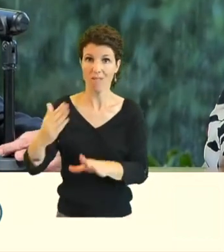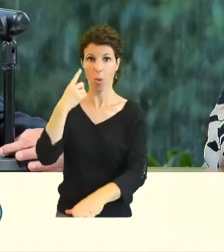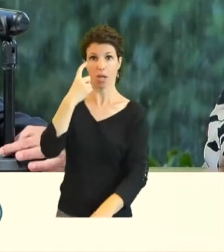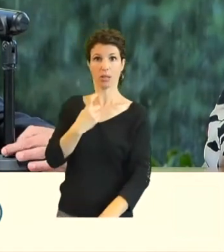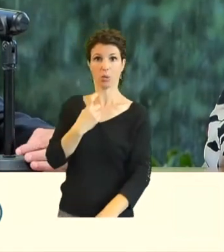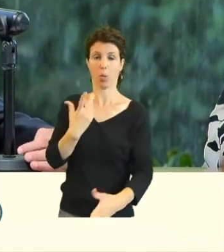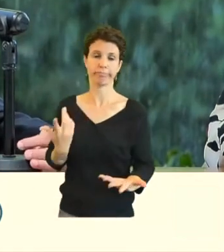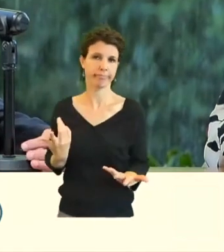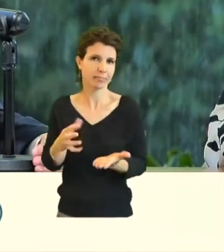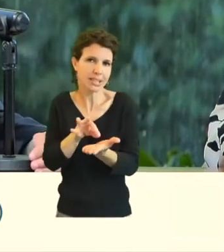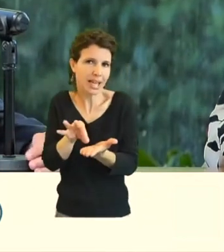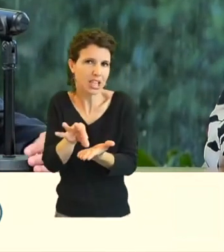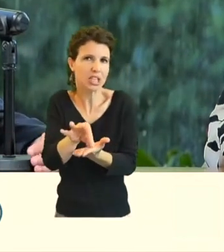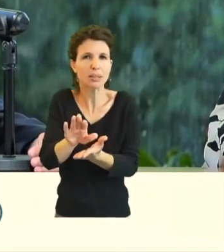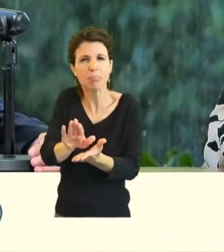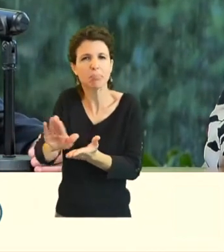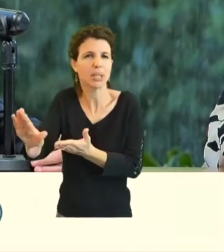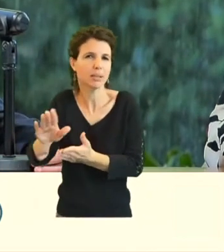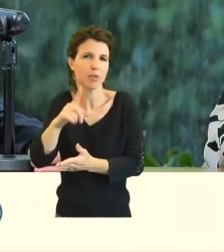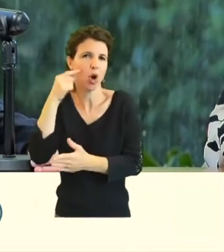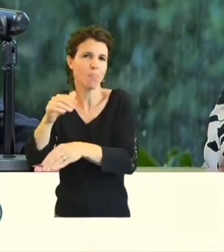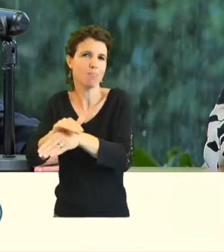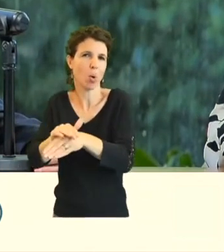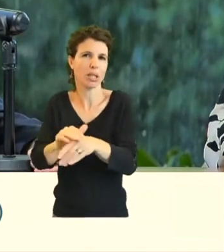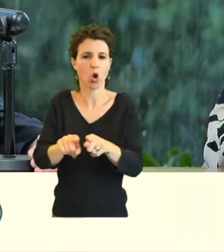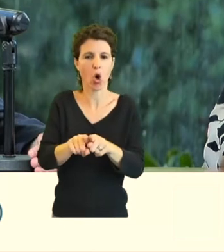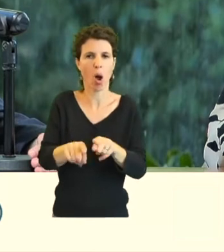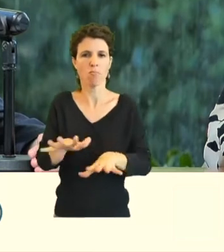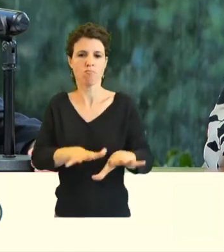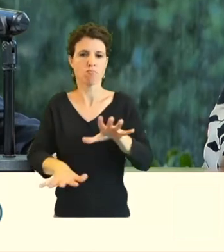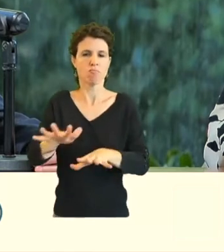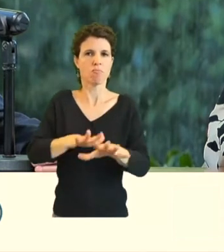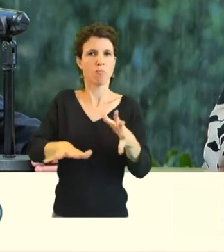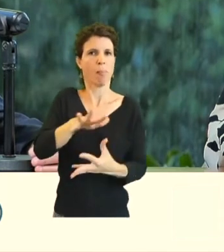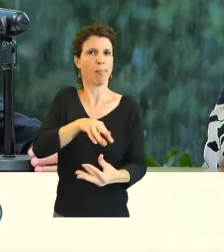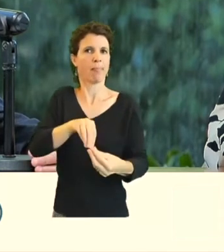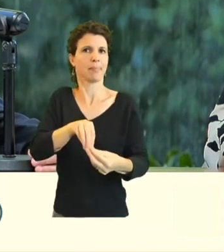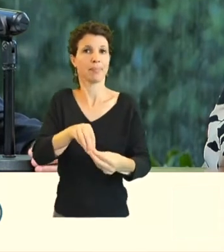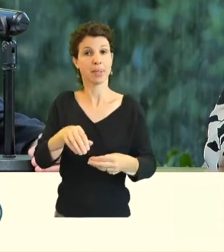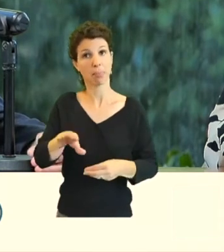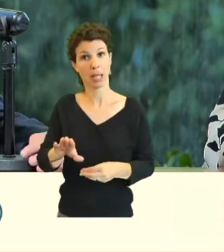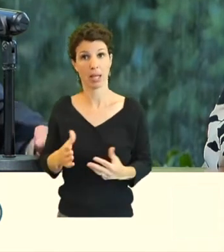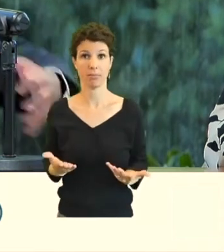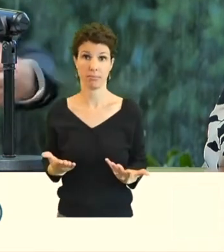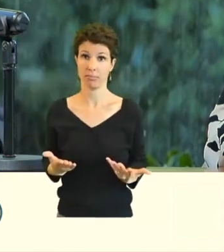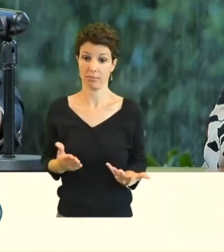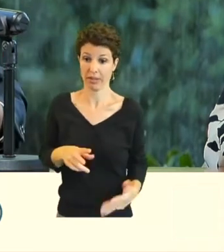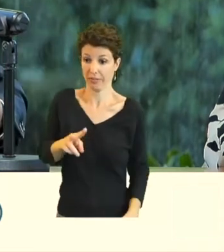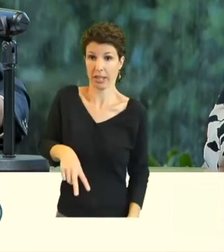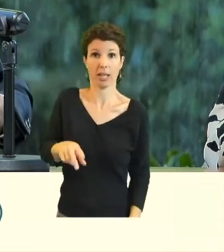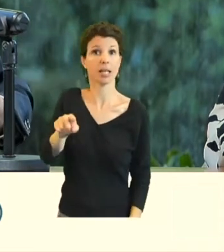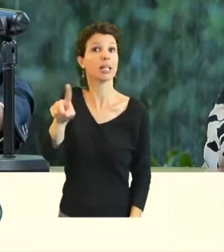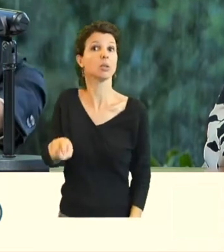comme mode de fonctionnement chez les hommes politiques qui ne veulent pas répondre à la question. Mais la vraie question, c'est de savoir